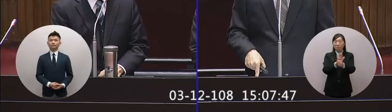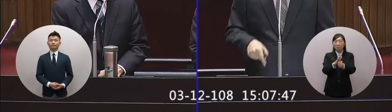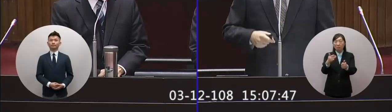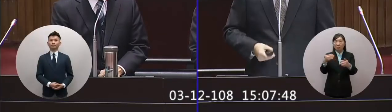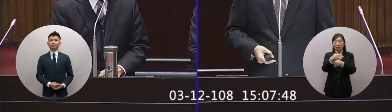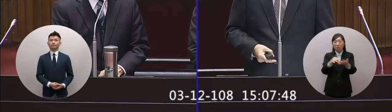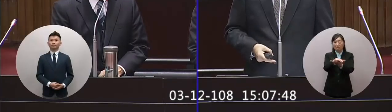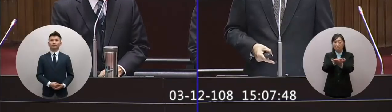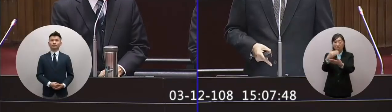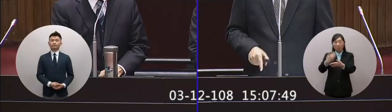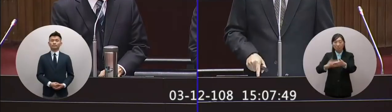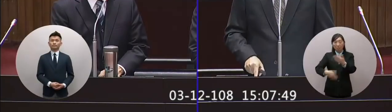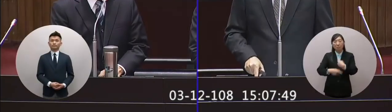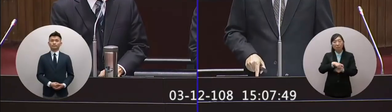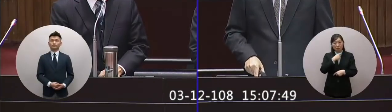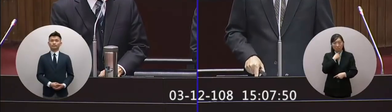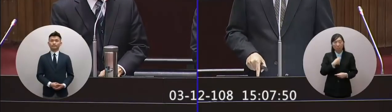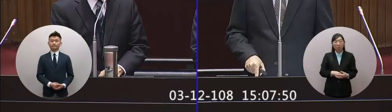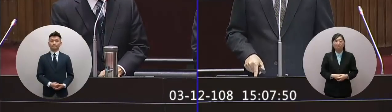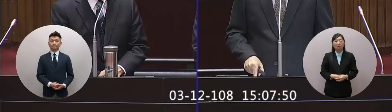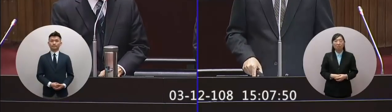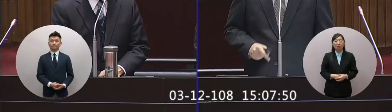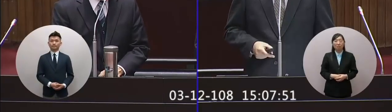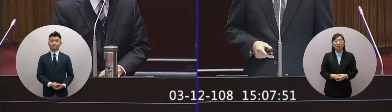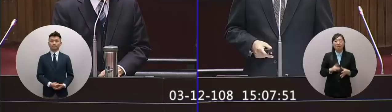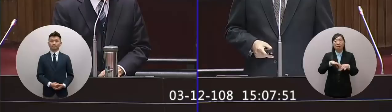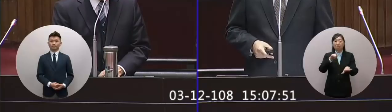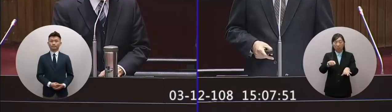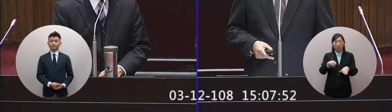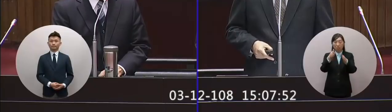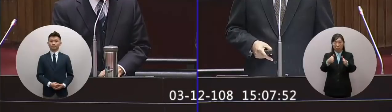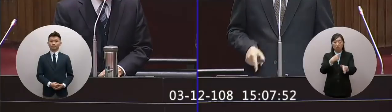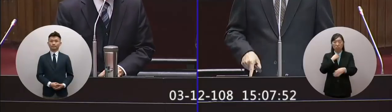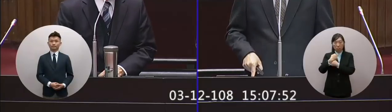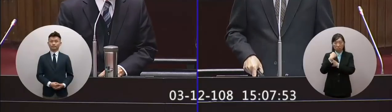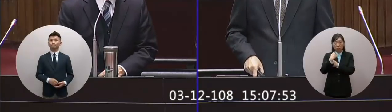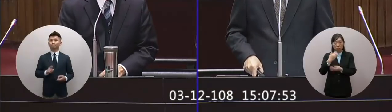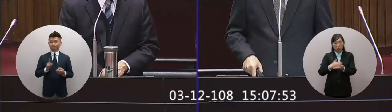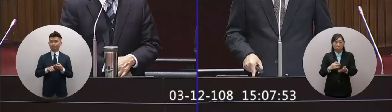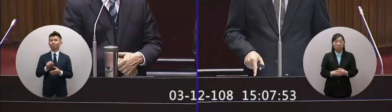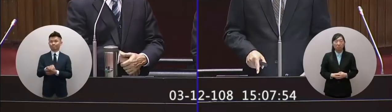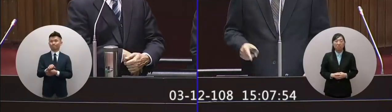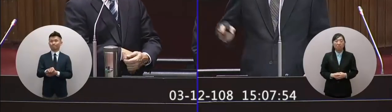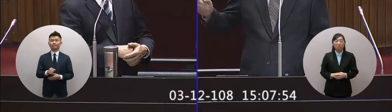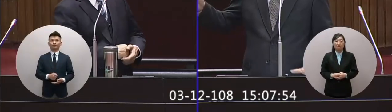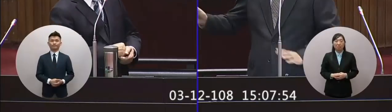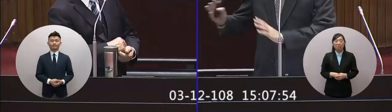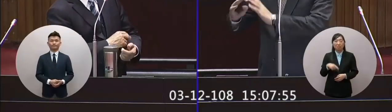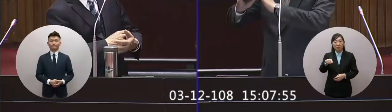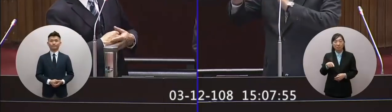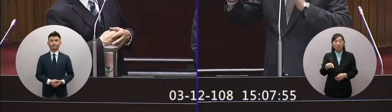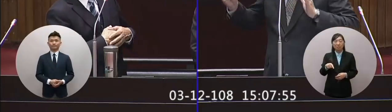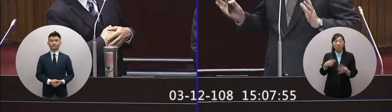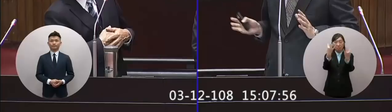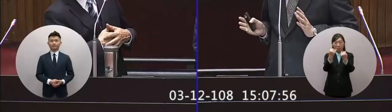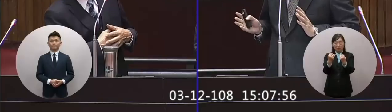湾的交通的乱象。这就是一定，这就是咱来努力的所在，对不对？ 有， 对。哦，这个就是我们把数